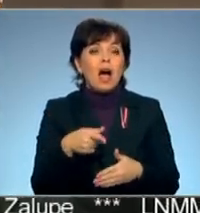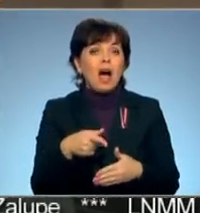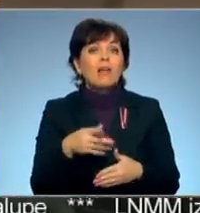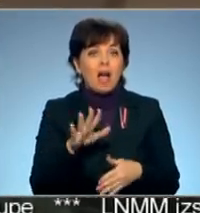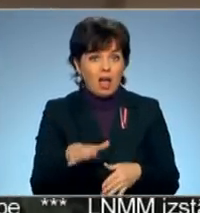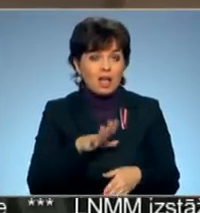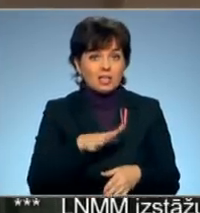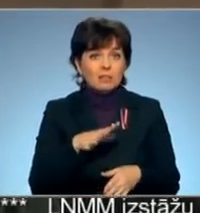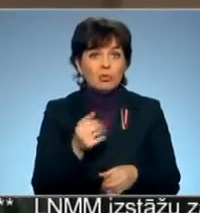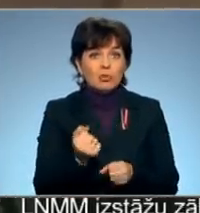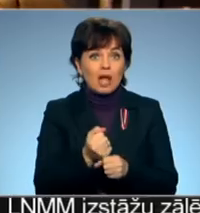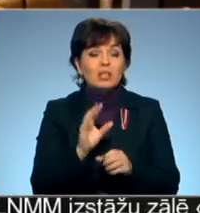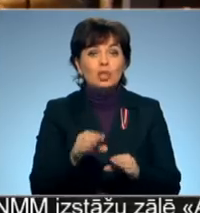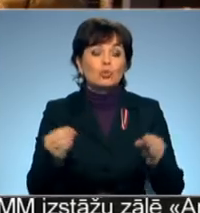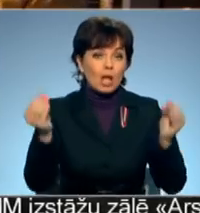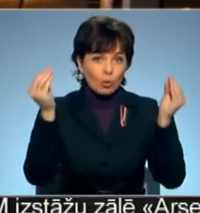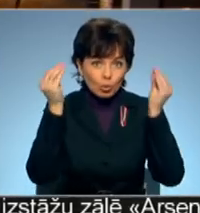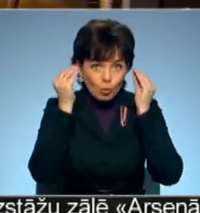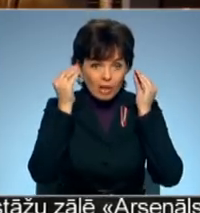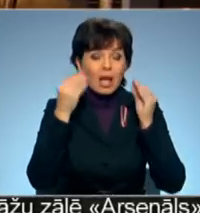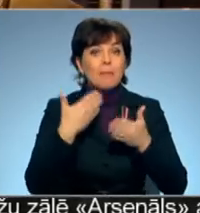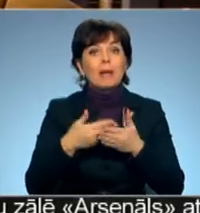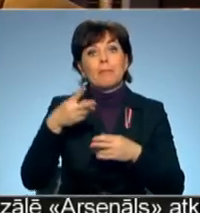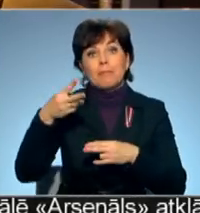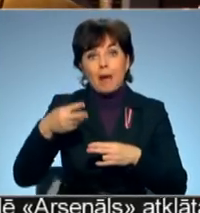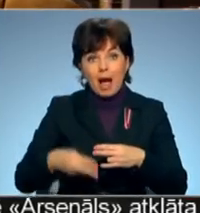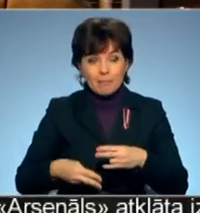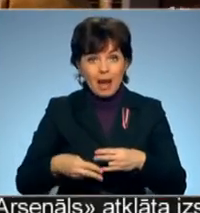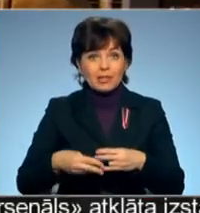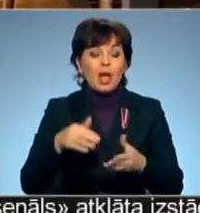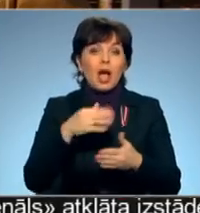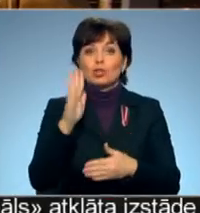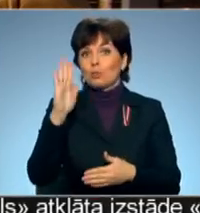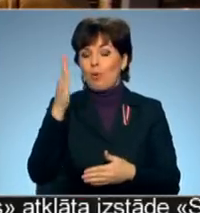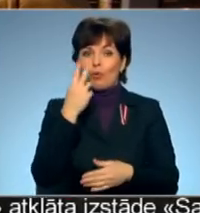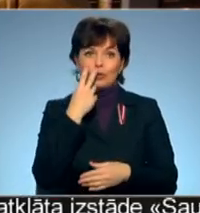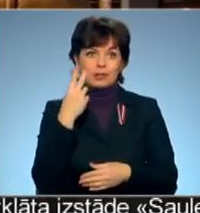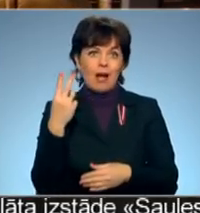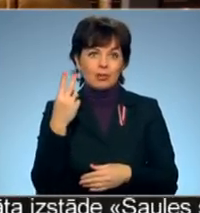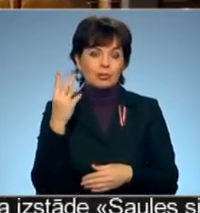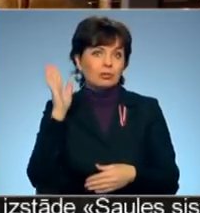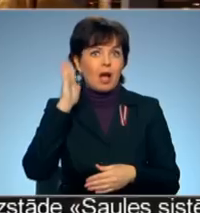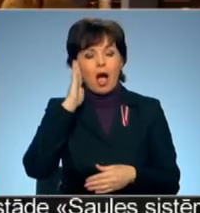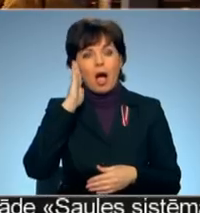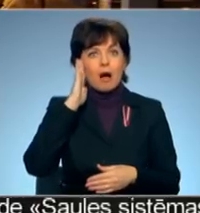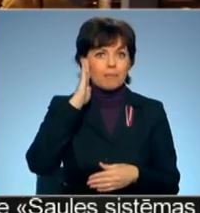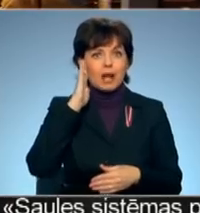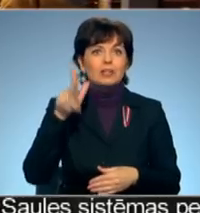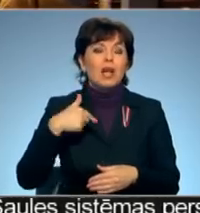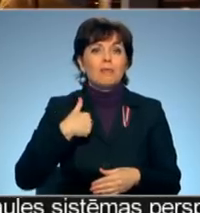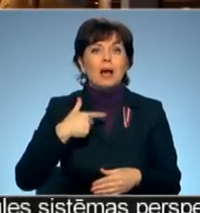Nē, es viņus visu uzliek galvā. Vispirms, ka viņi pabeigt, tad es nostājos pie spoguļu un tad es skatos, ārprāts, man taču